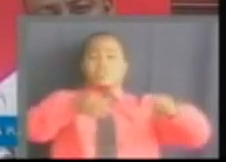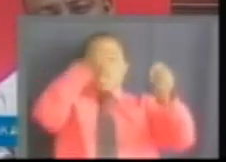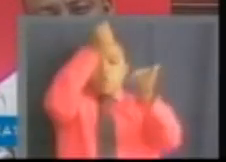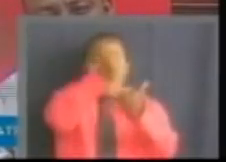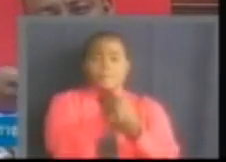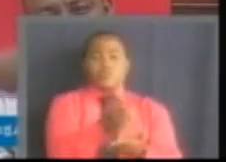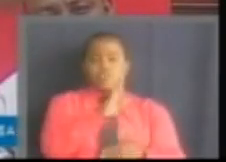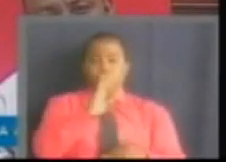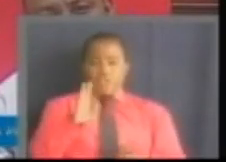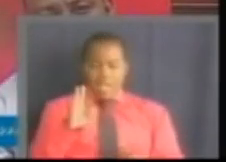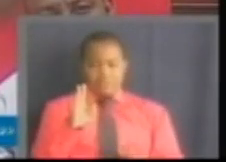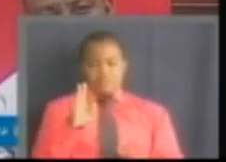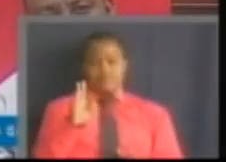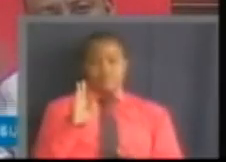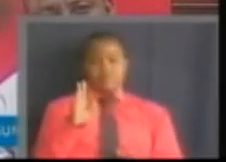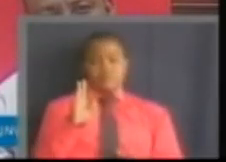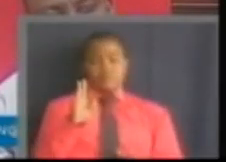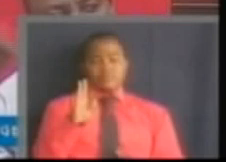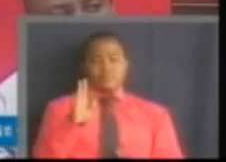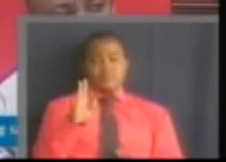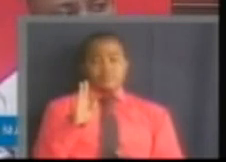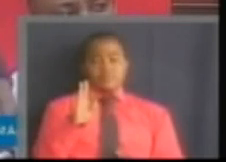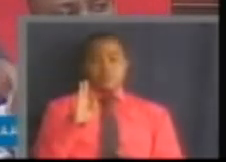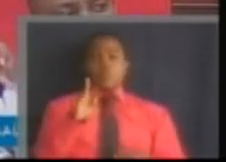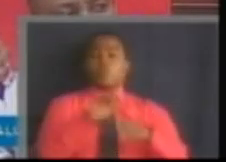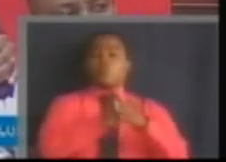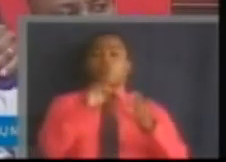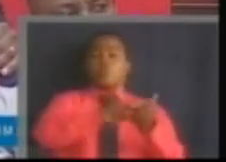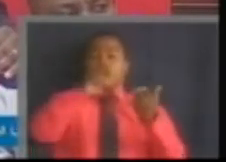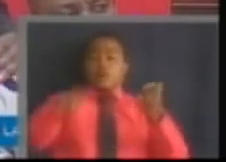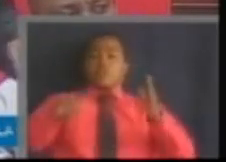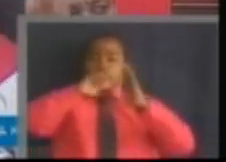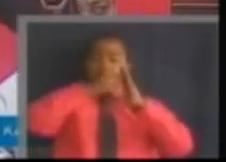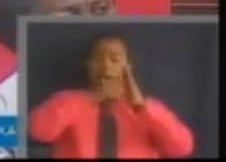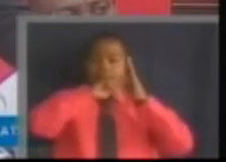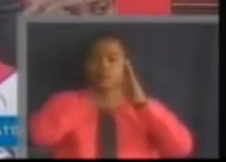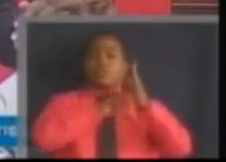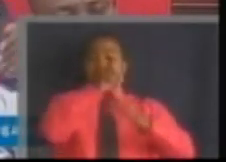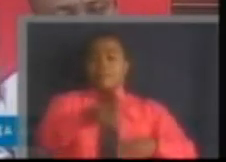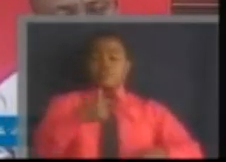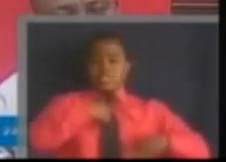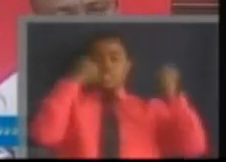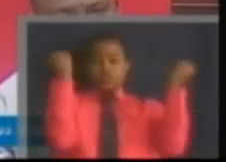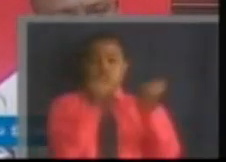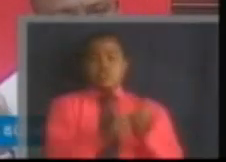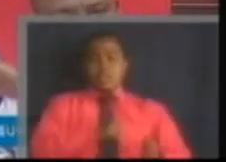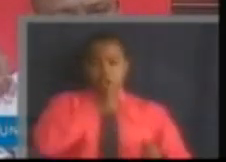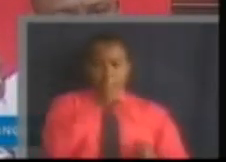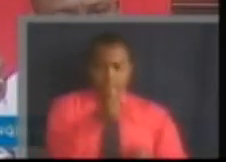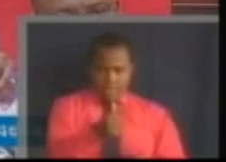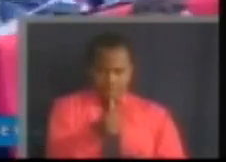wa kuresist dhidi ya ukiukwaji wa kanuni ambazo tumejitungia wenyewe. Sawa sawa,